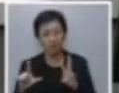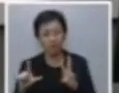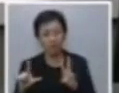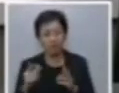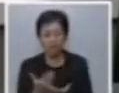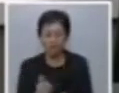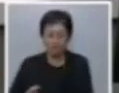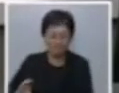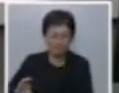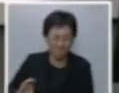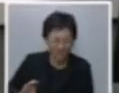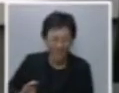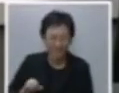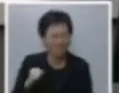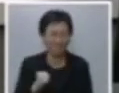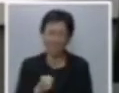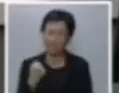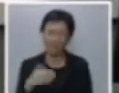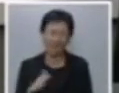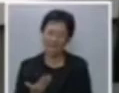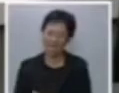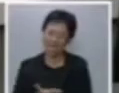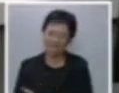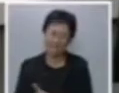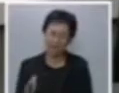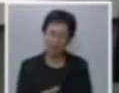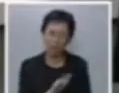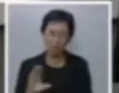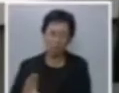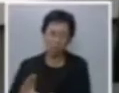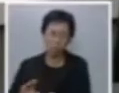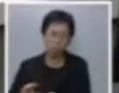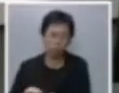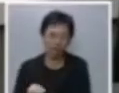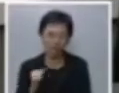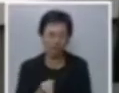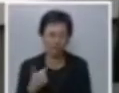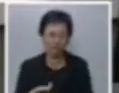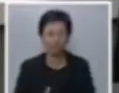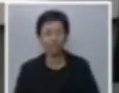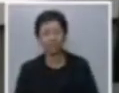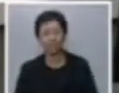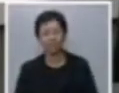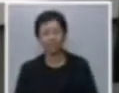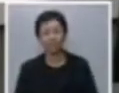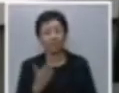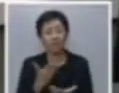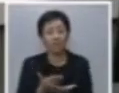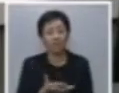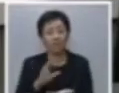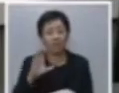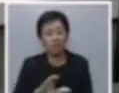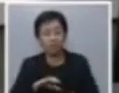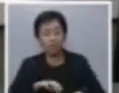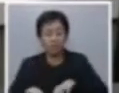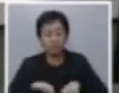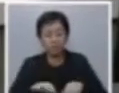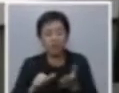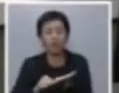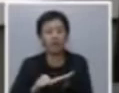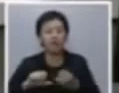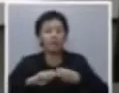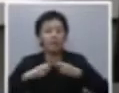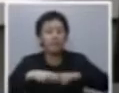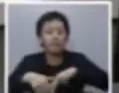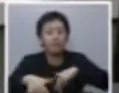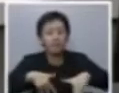ไม่มีทางที่จะทำได้และที่สำคัญท่านประธานครับการบริหารงบประมาณที่จะนำไปสู่การแก้ปัญหาพี่น้องประชา